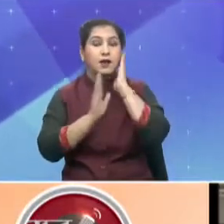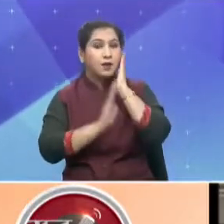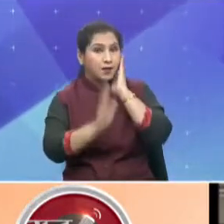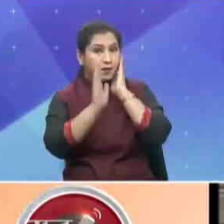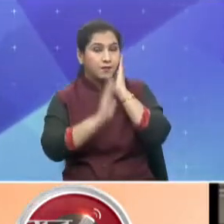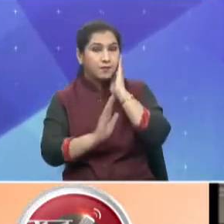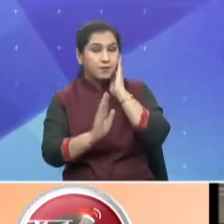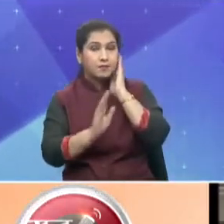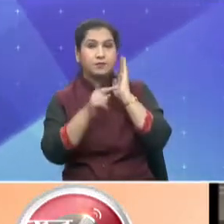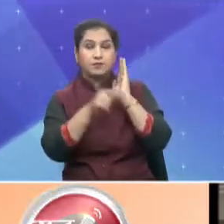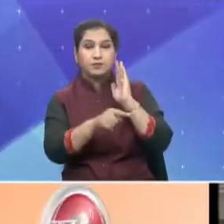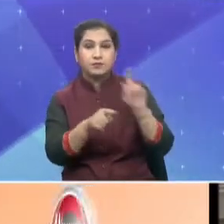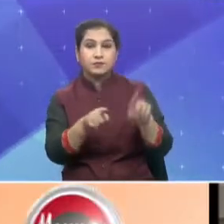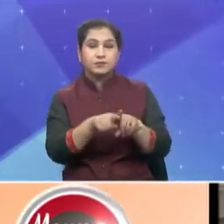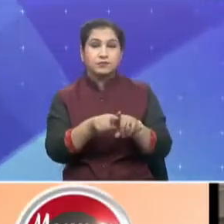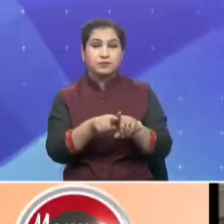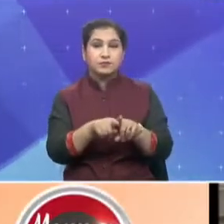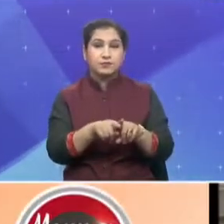सुजलाम